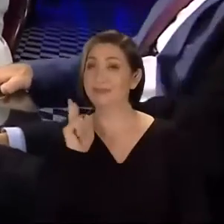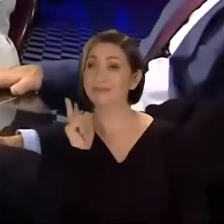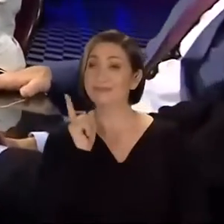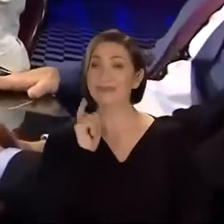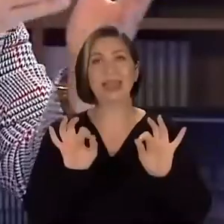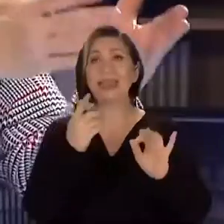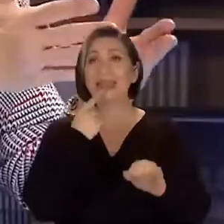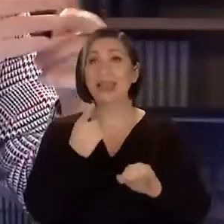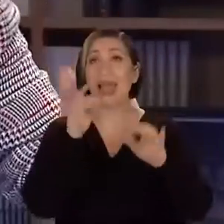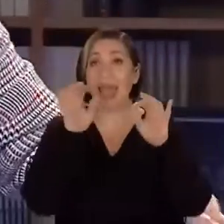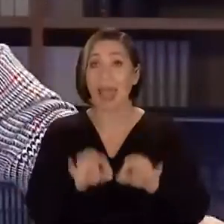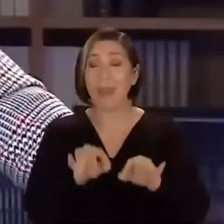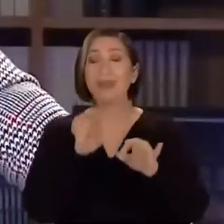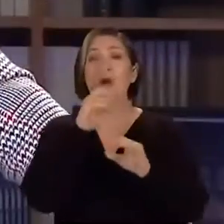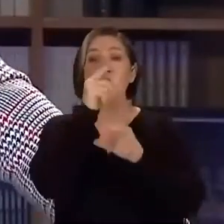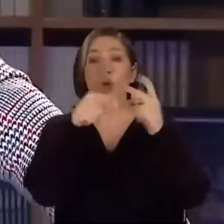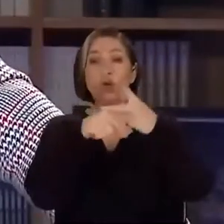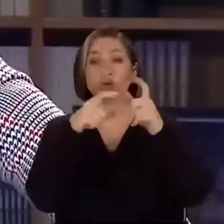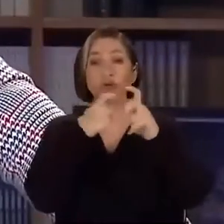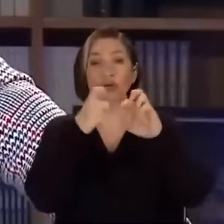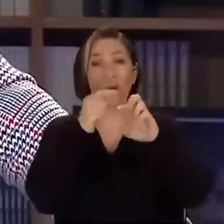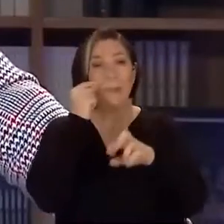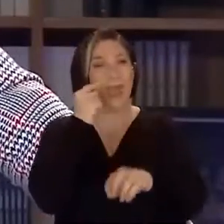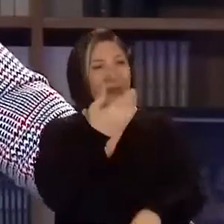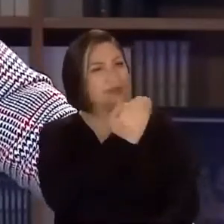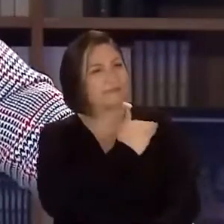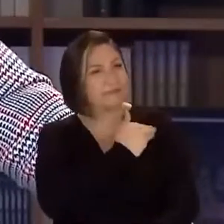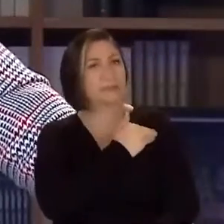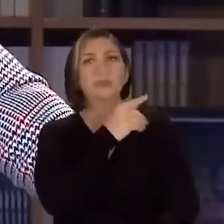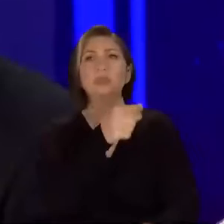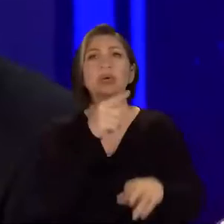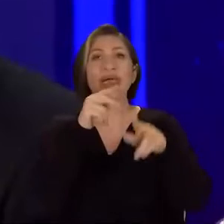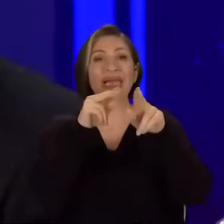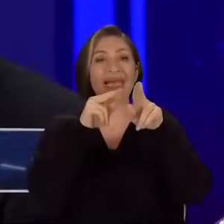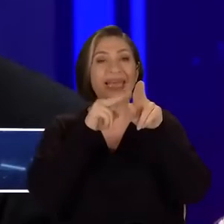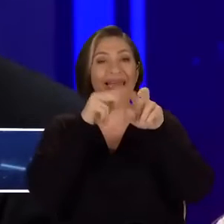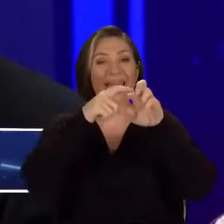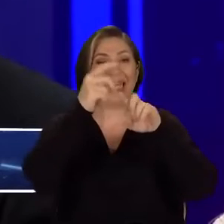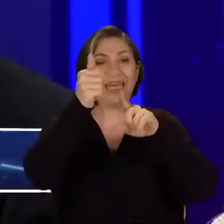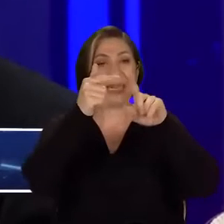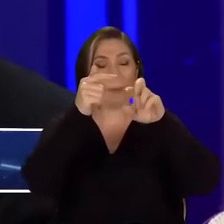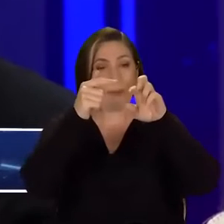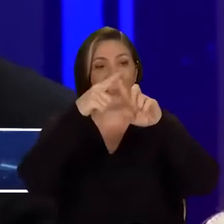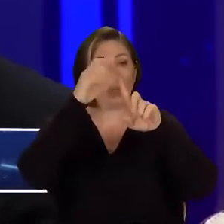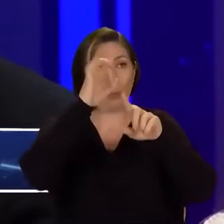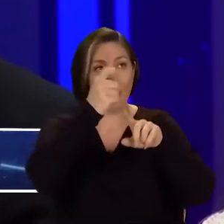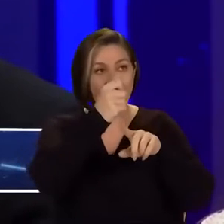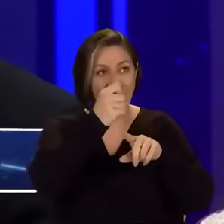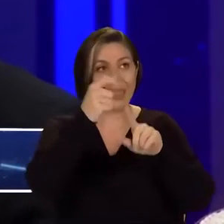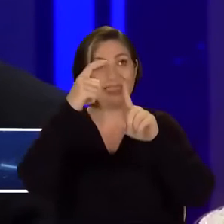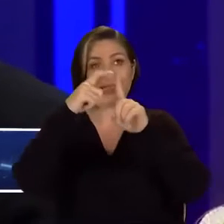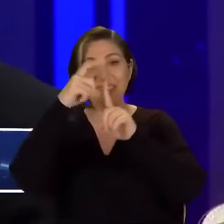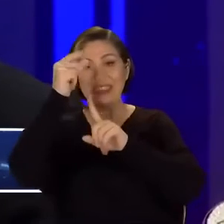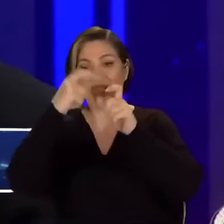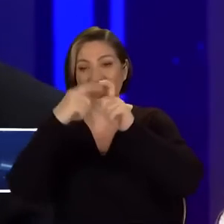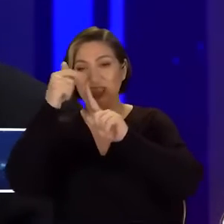doğansın. Hemen bu beni uyardığınız konuya gelelim. Kripto para ya da dijital para diye bir ayrım mı var? Şimdi şöyle